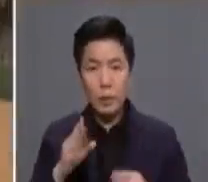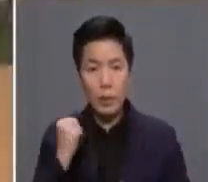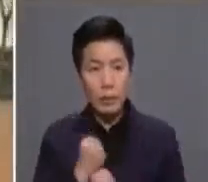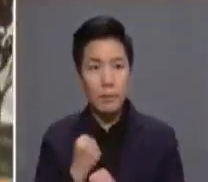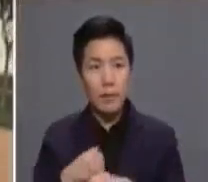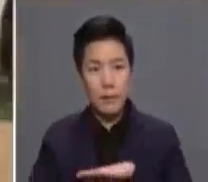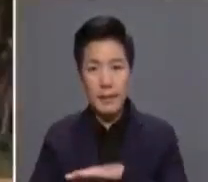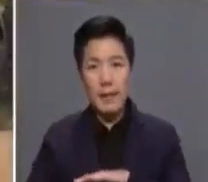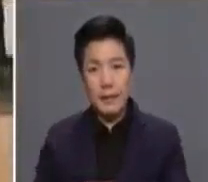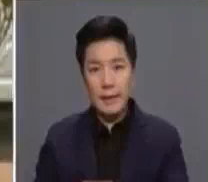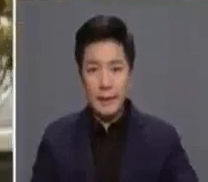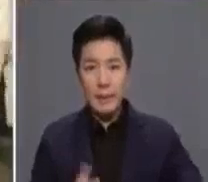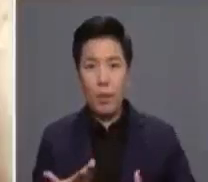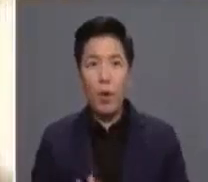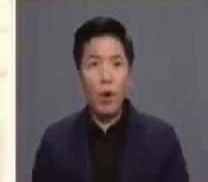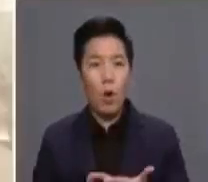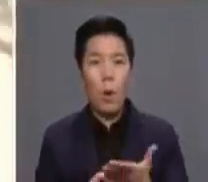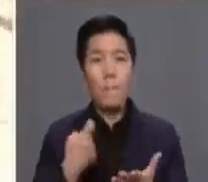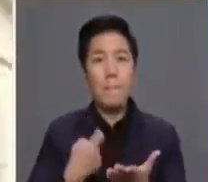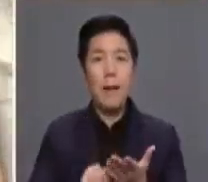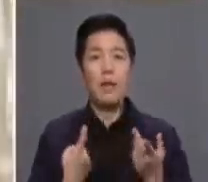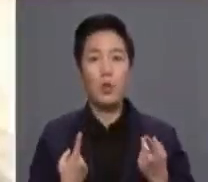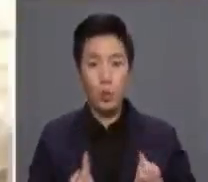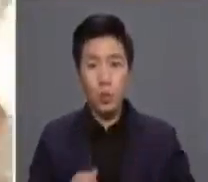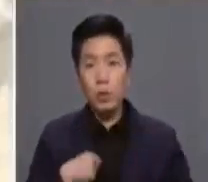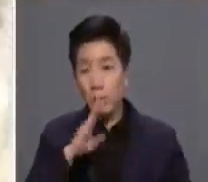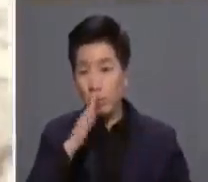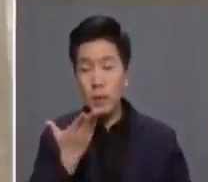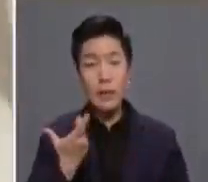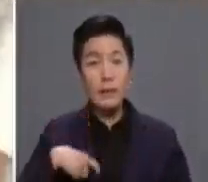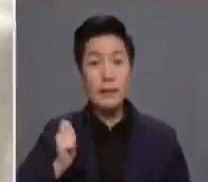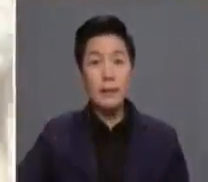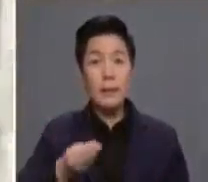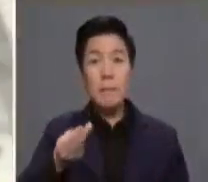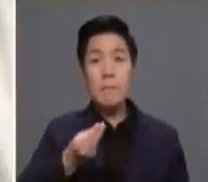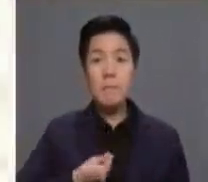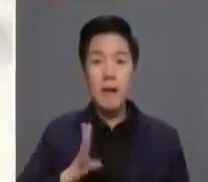ตรียมหลักทรัพย์มาขอคำร้องขอประกันตัวต่อศาลด้วยถ้าหากว่าศาลไม่อนุญ